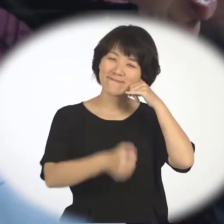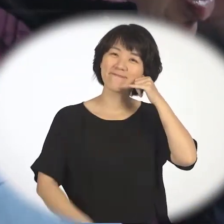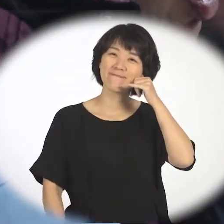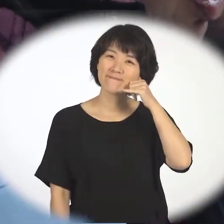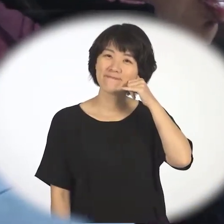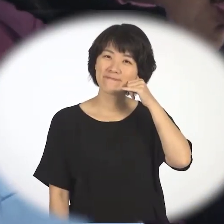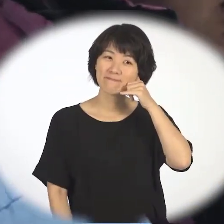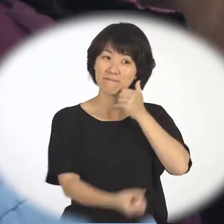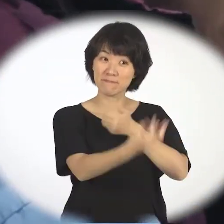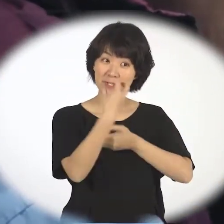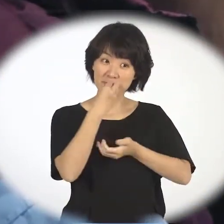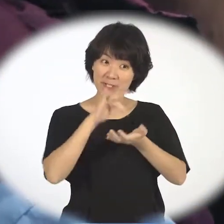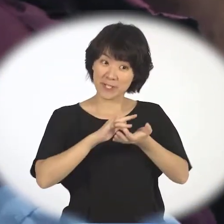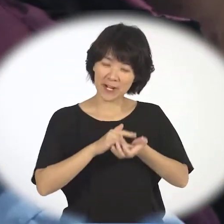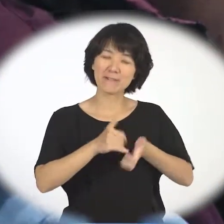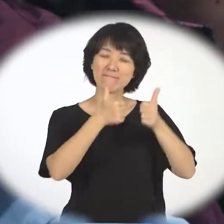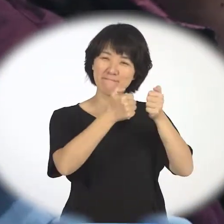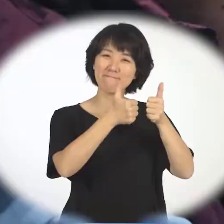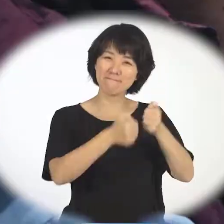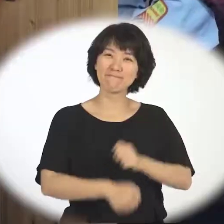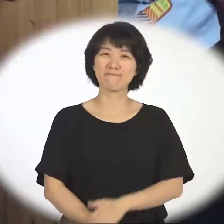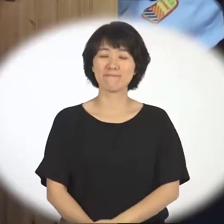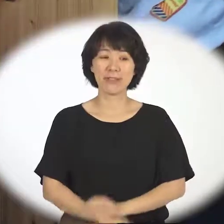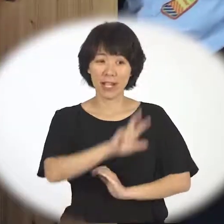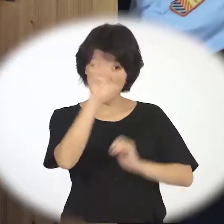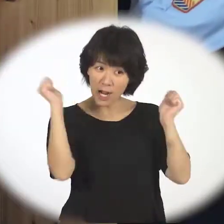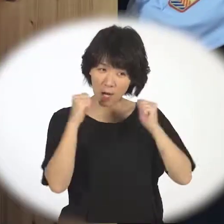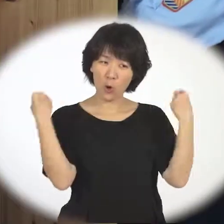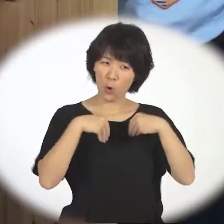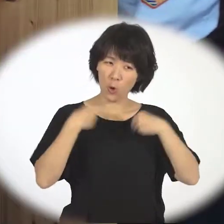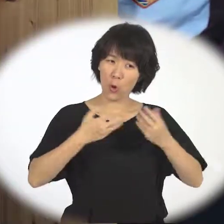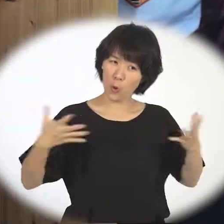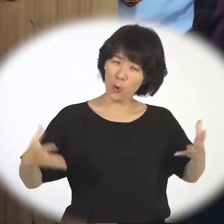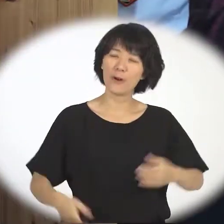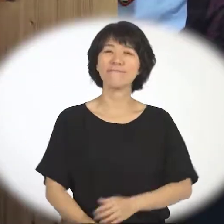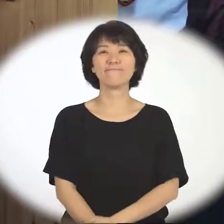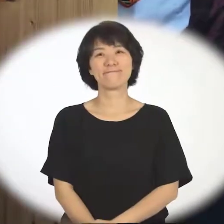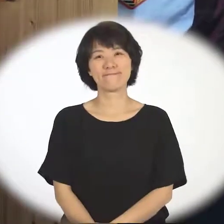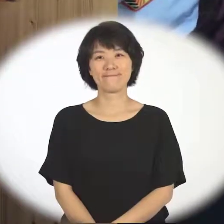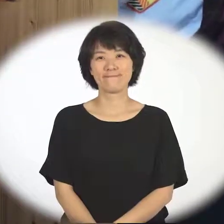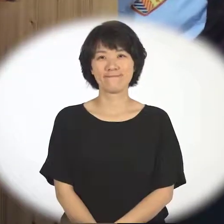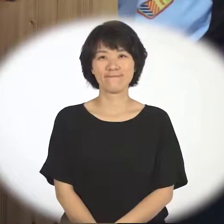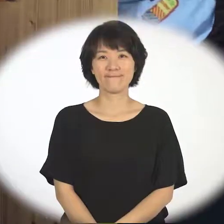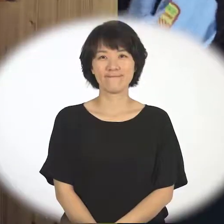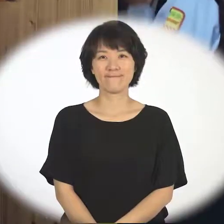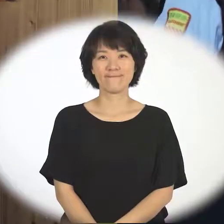好，谢谢，谢谢你提醒我吃药，天气冷要多加件衣服。